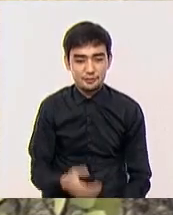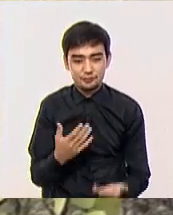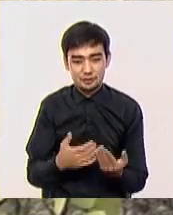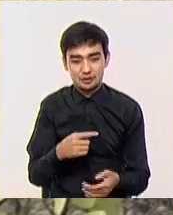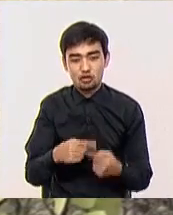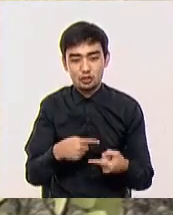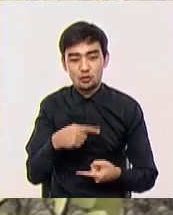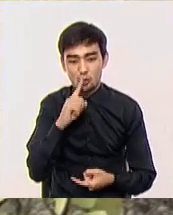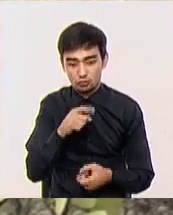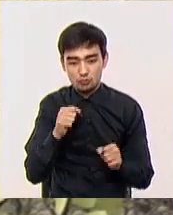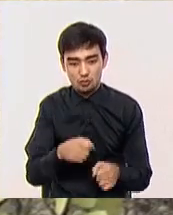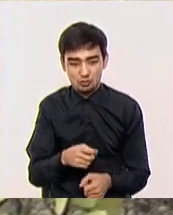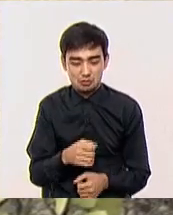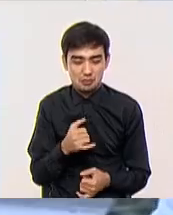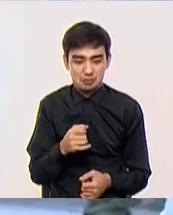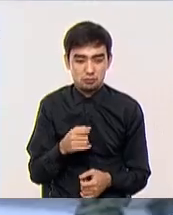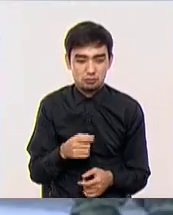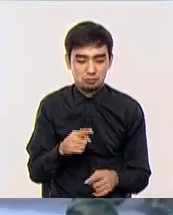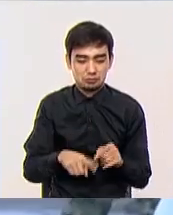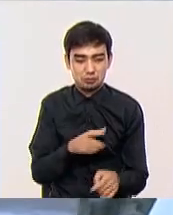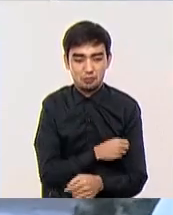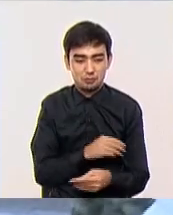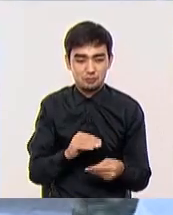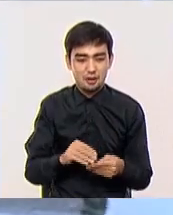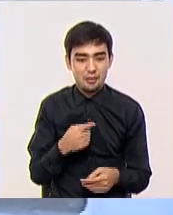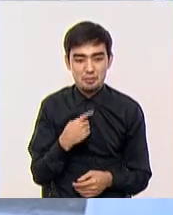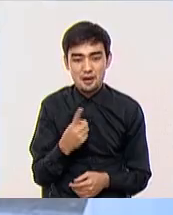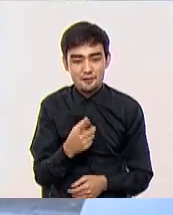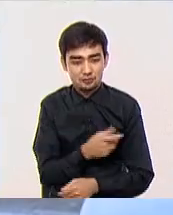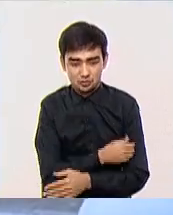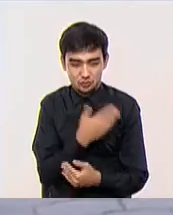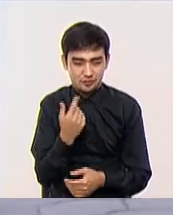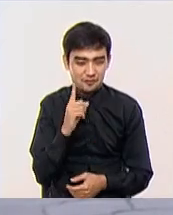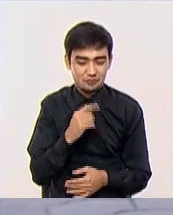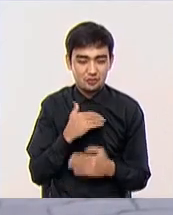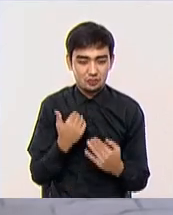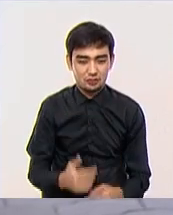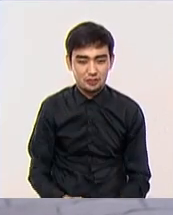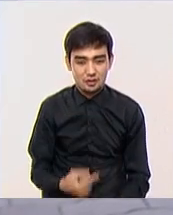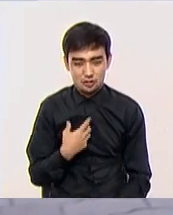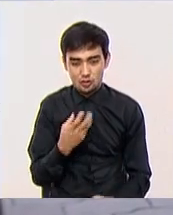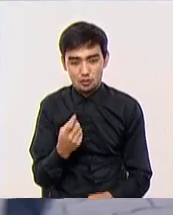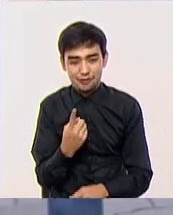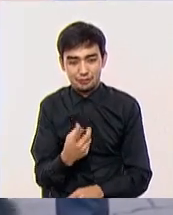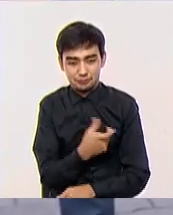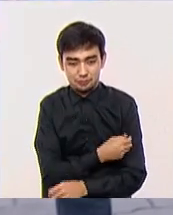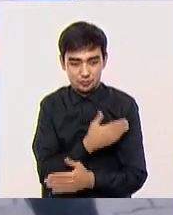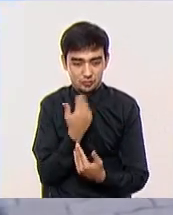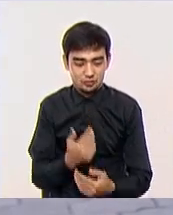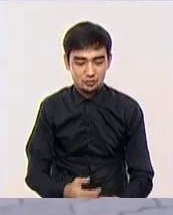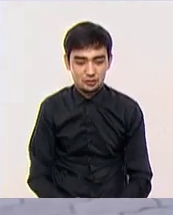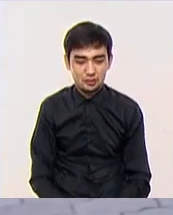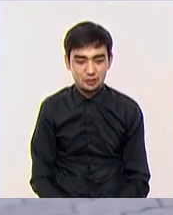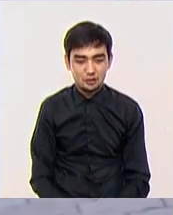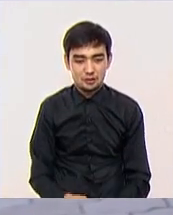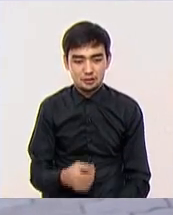через год, то можно, а так не знаю. Я даже первую не делала и пока не хочу. Нет, я еще первую не сделал. Я